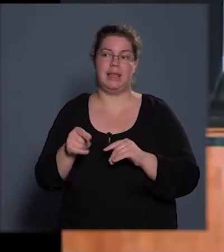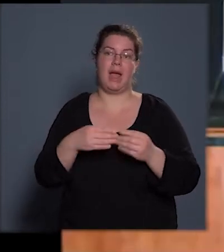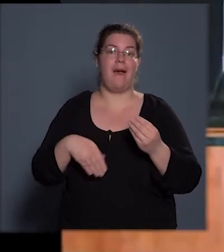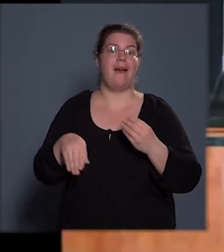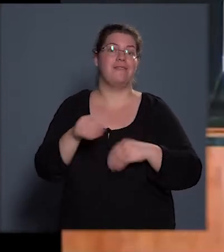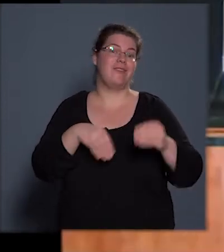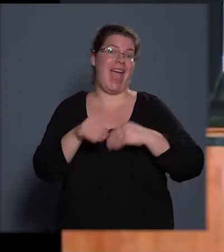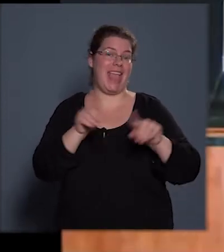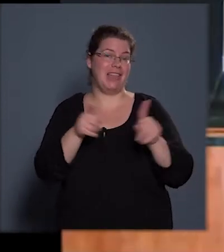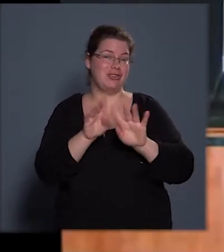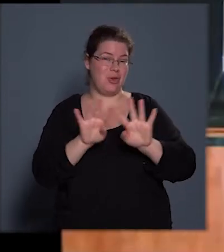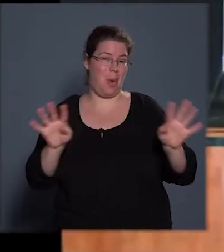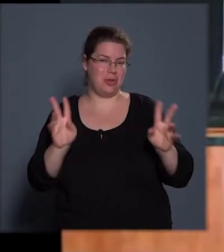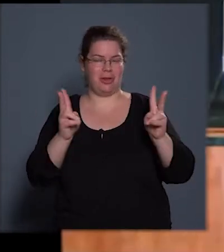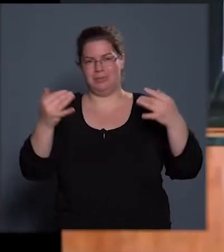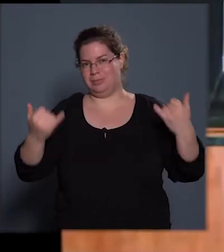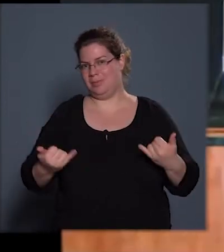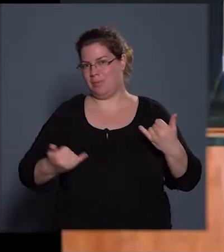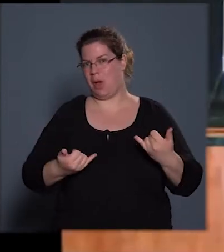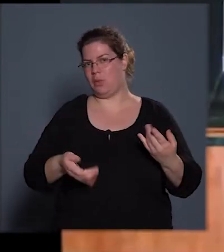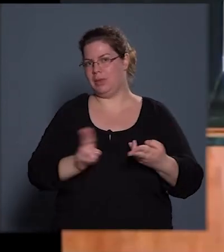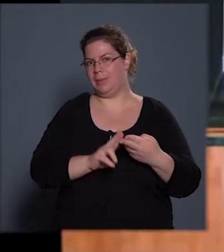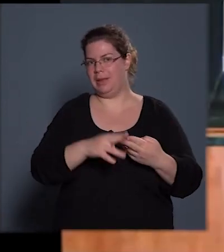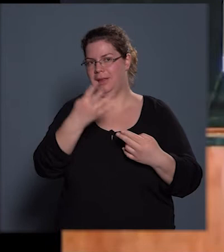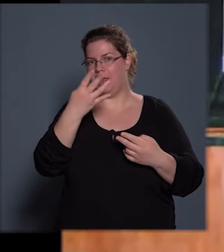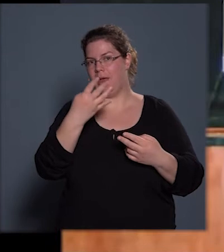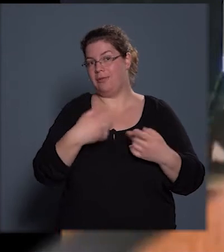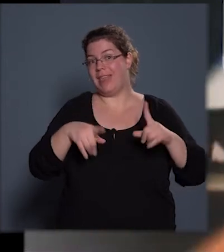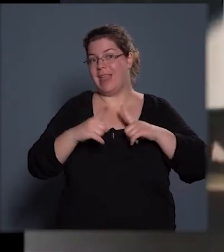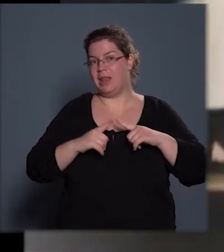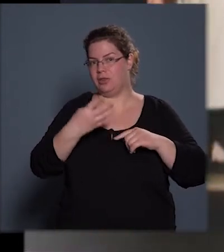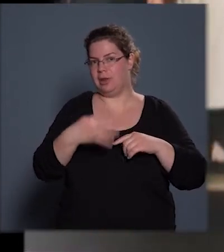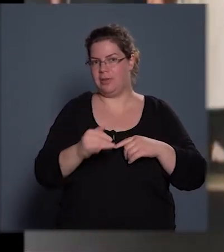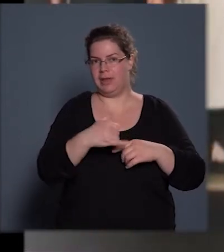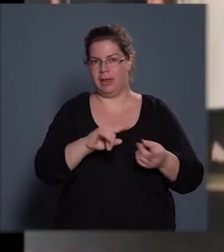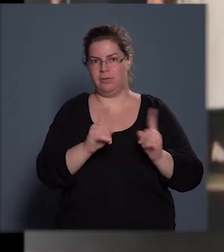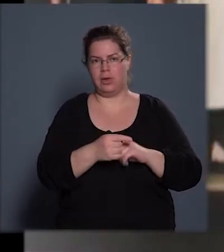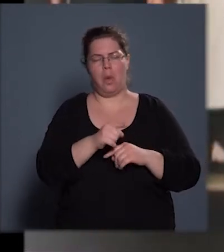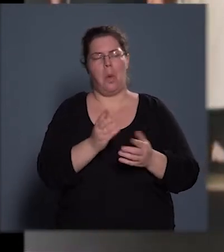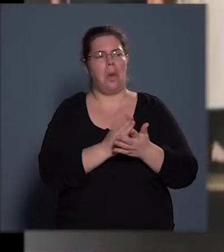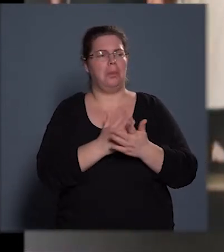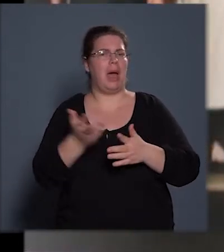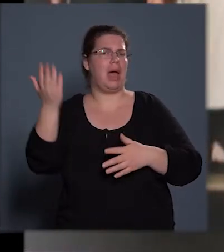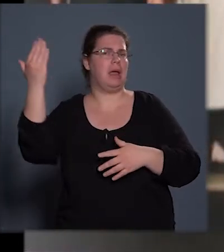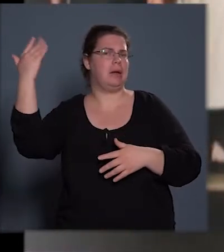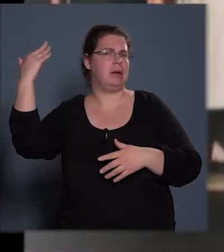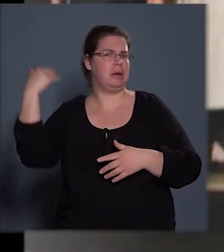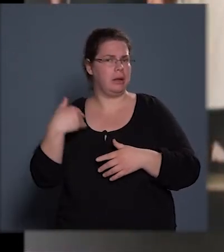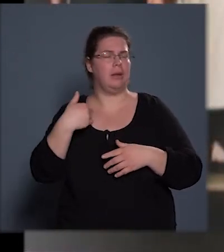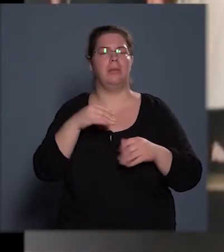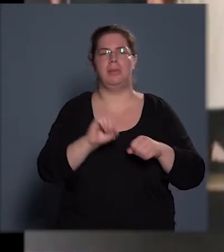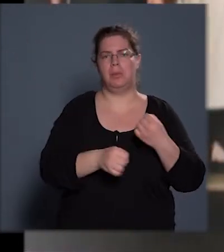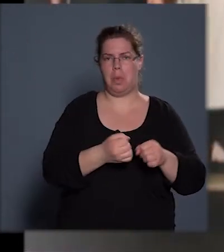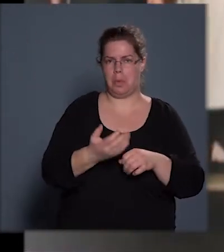vegyes kórus, úgymond, amelyik ma ünnepli a fennállásának 40. évfordulóját, tehát ők már évekkel korábban működtek.